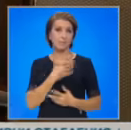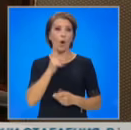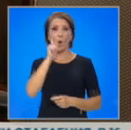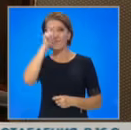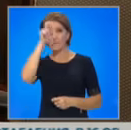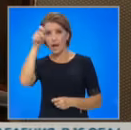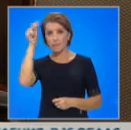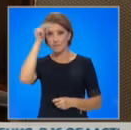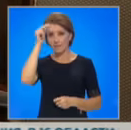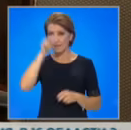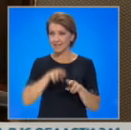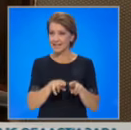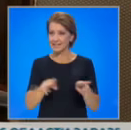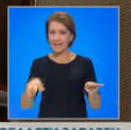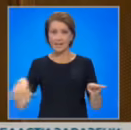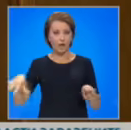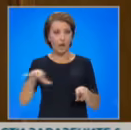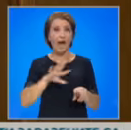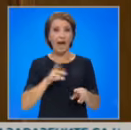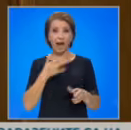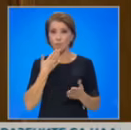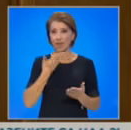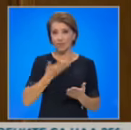ако това предложение на БСП мине,